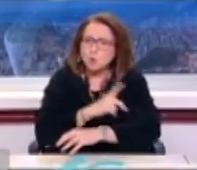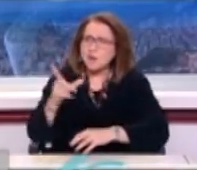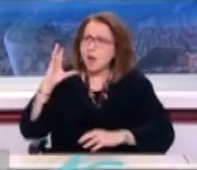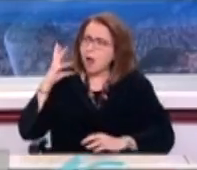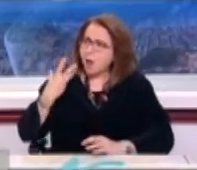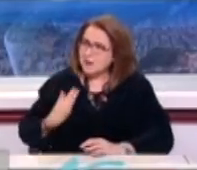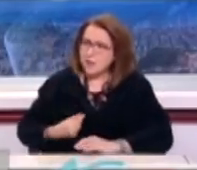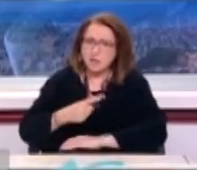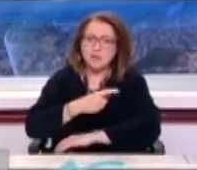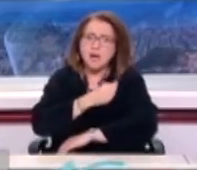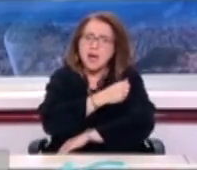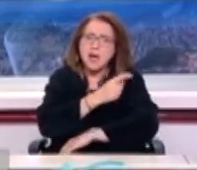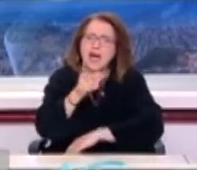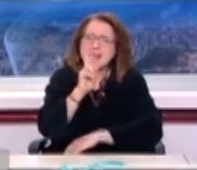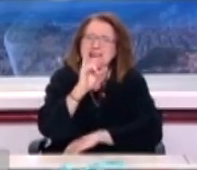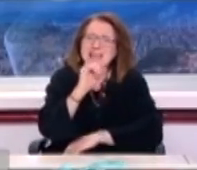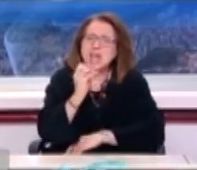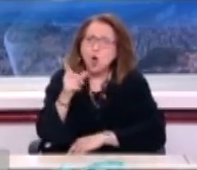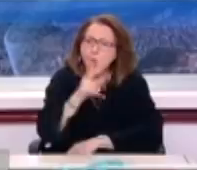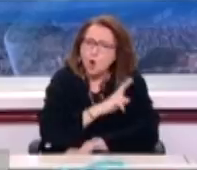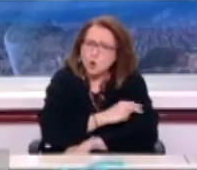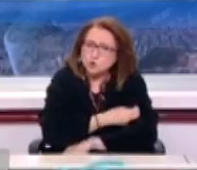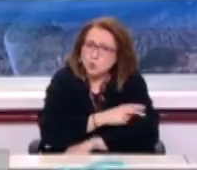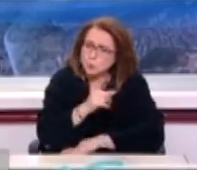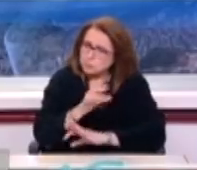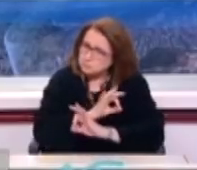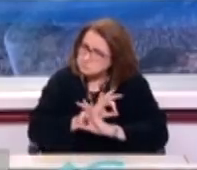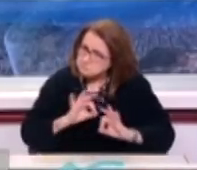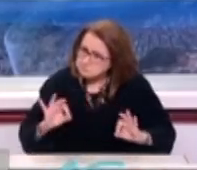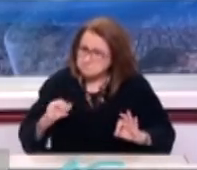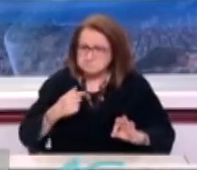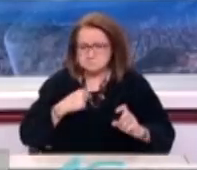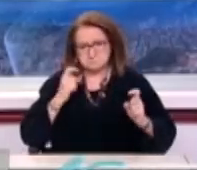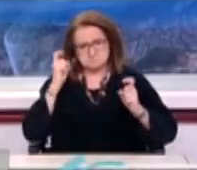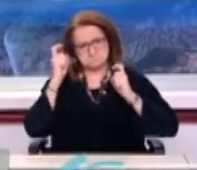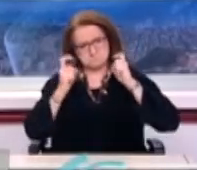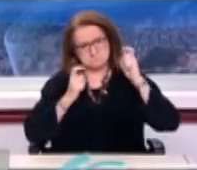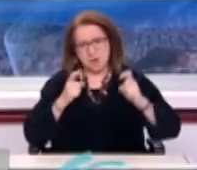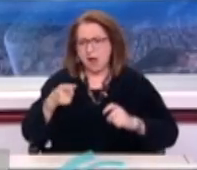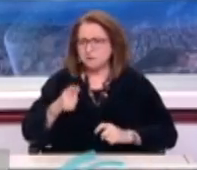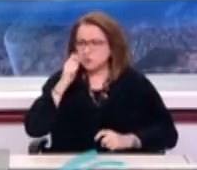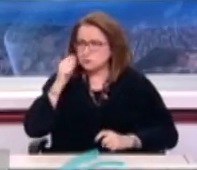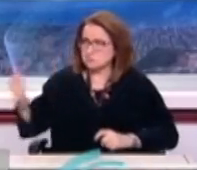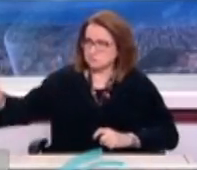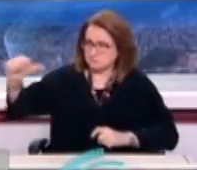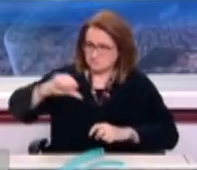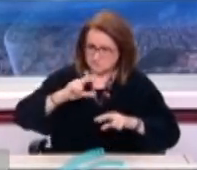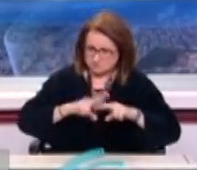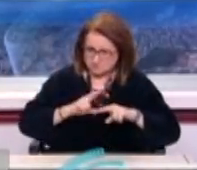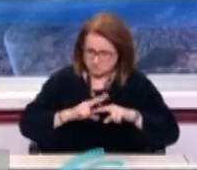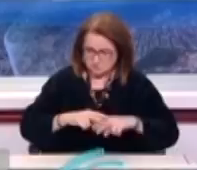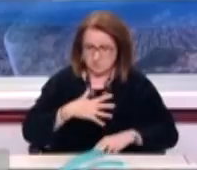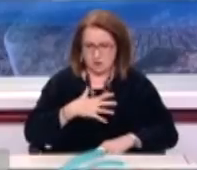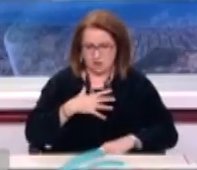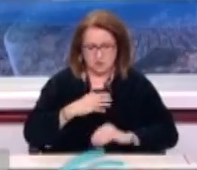Κυπτουρίου. Γιατί είχαμε έναν άνθρωπο ο οποίος επέστρεψε, πήγε σε δύο νοσοκομεία, νοσηλεύθηκε στα νοσοκομεία αυτά,